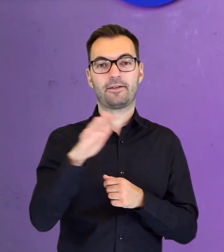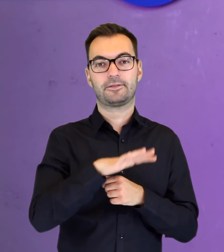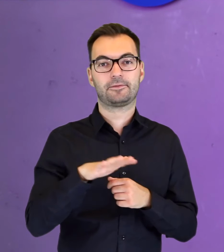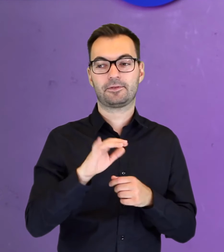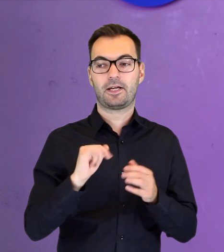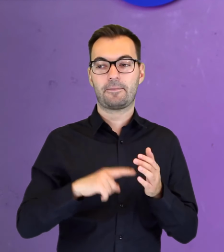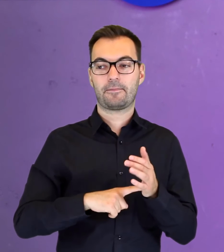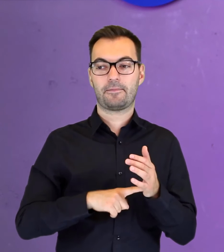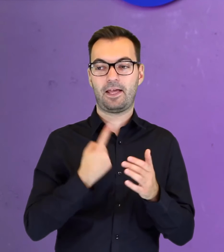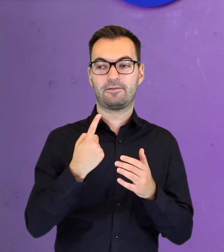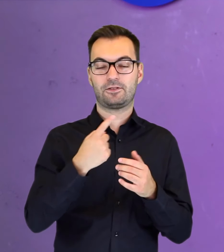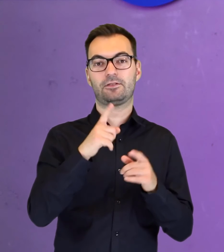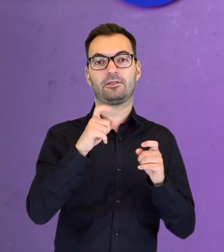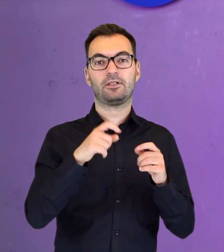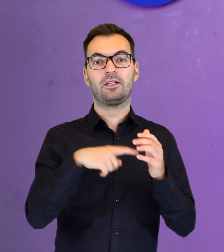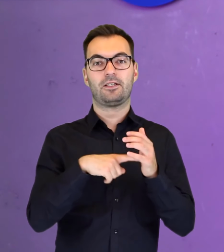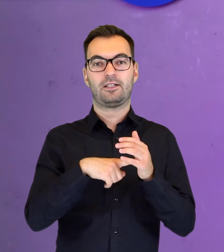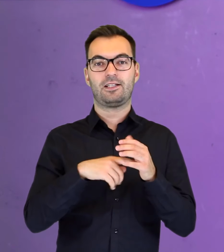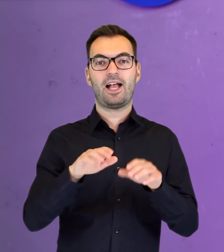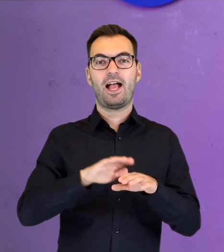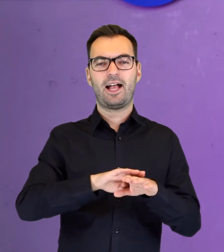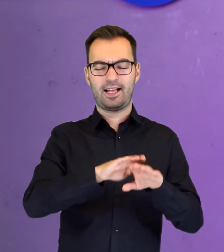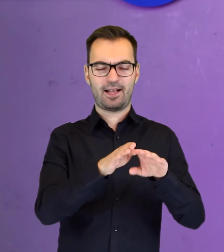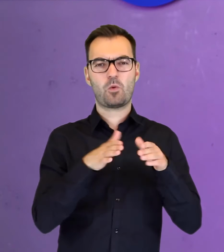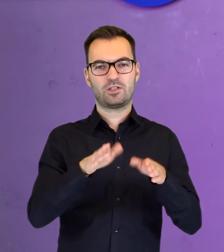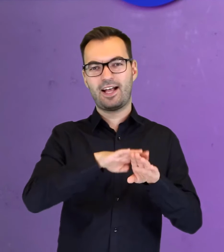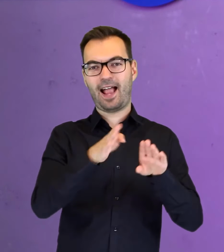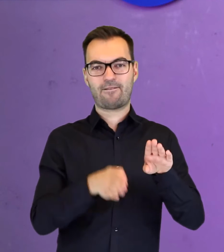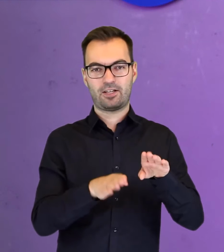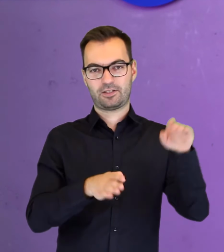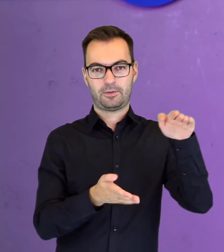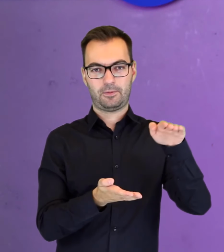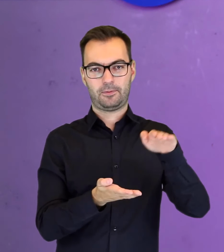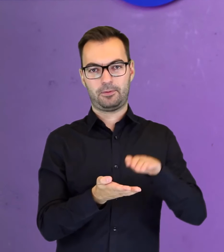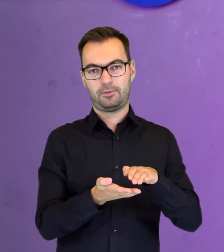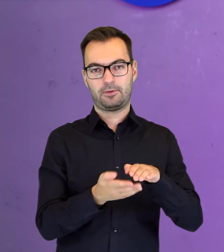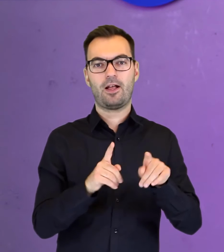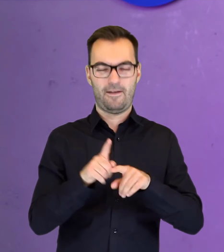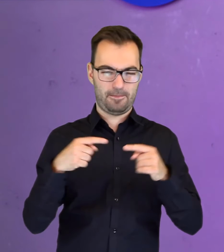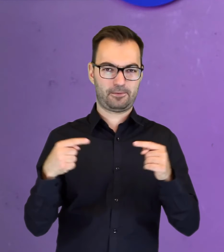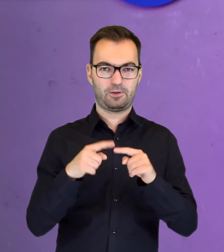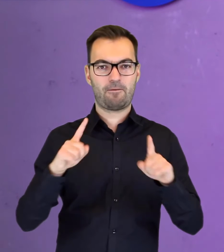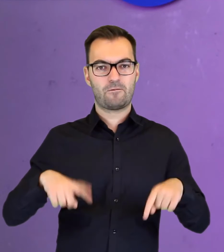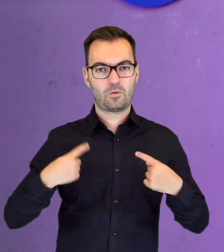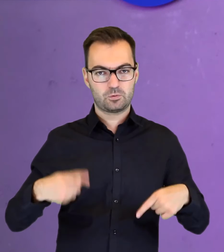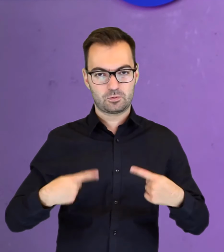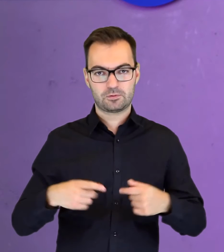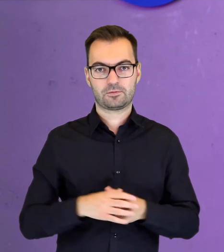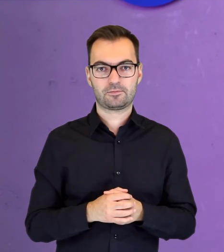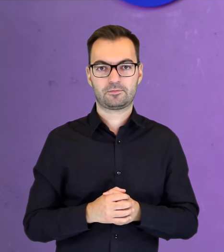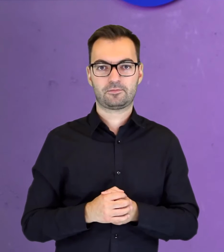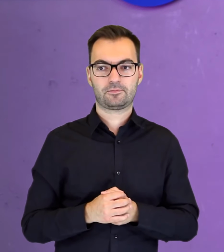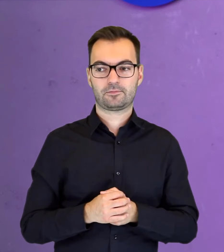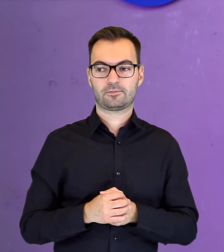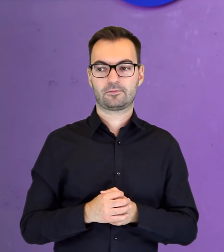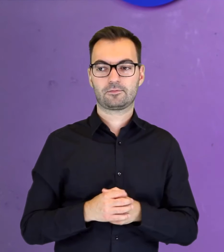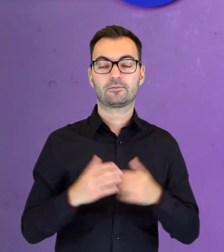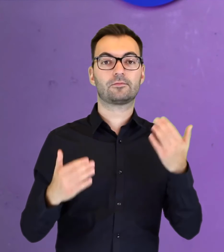rzeczywiście ono funkcjonuje w Kalifornii Kiedy po raz pierwszy zaczyna obniżać